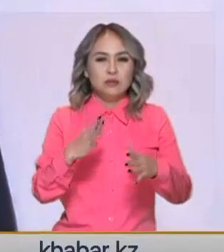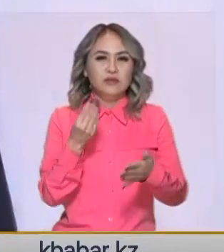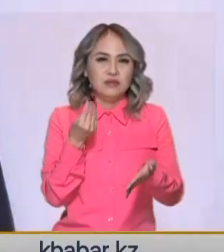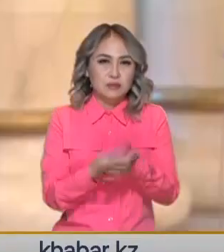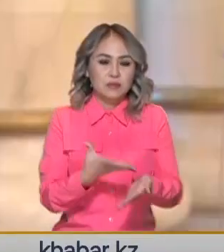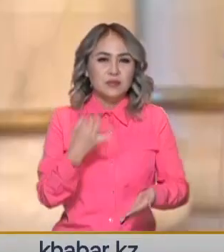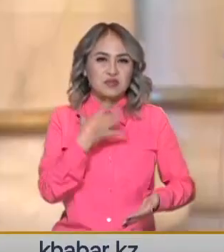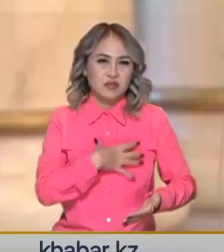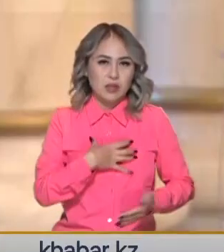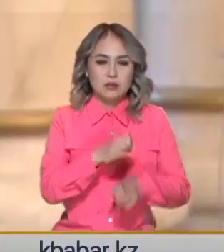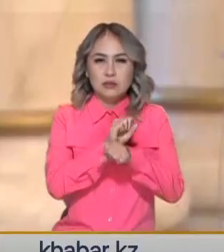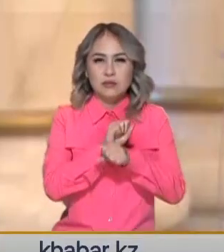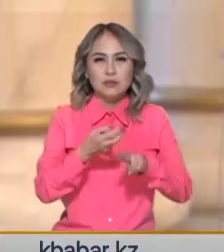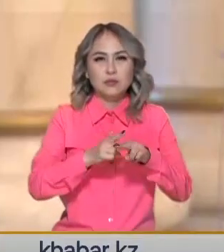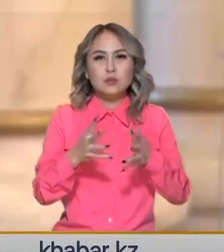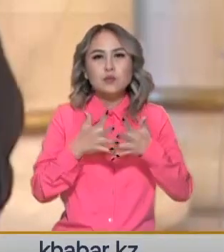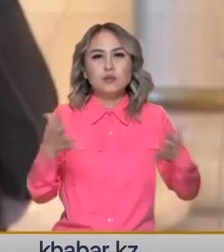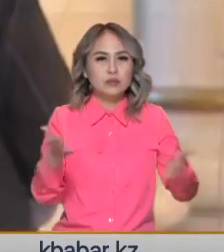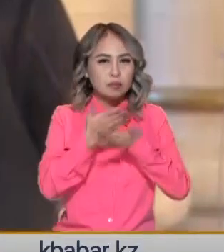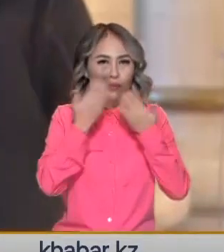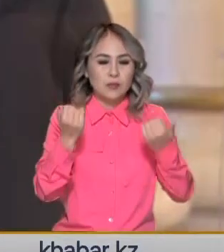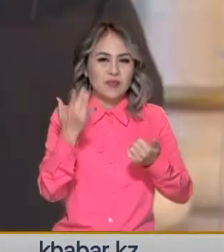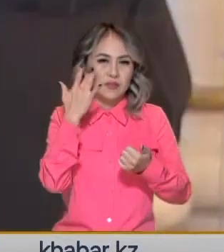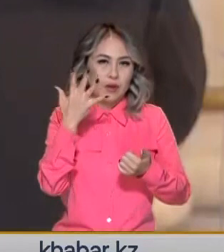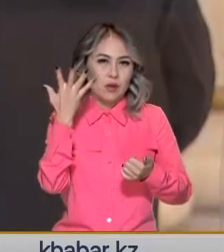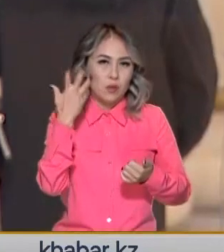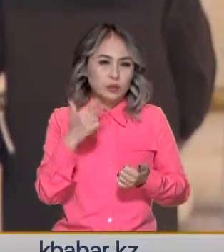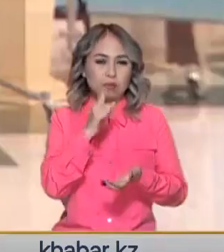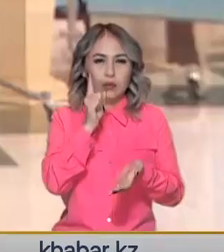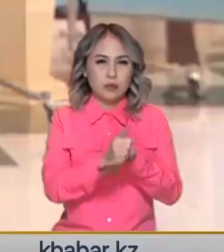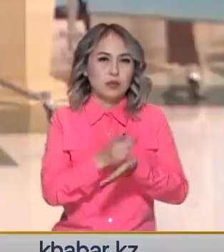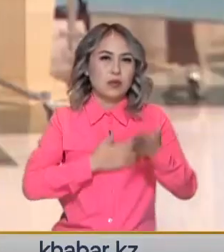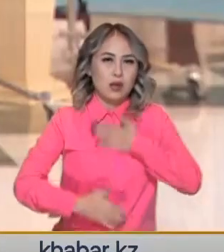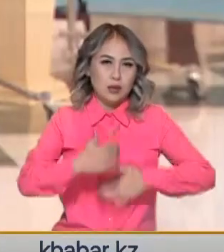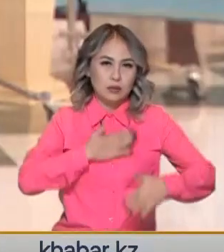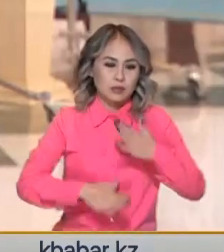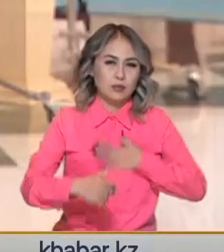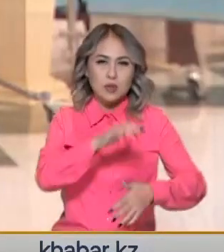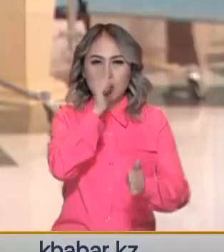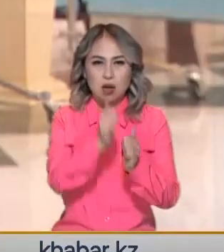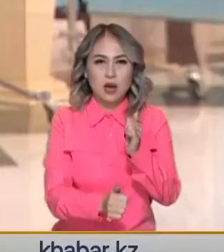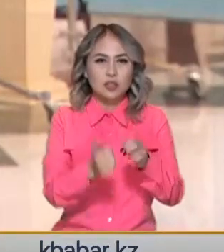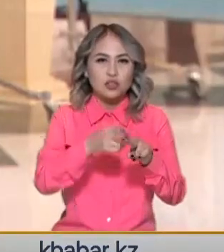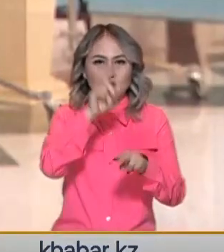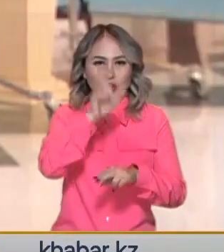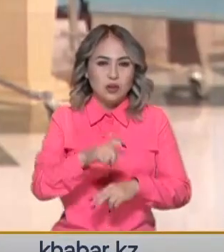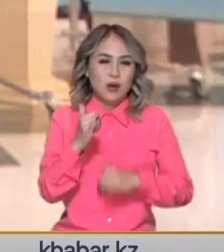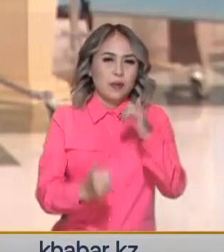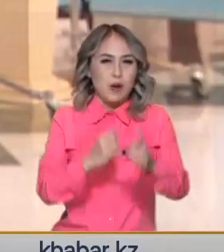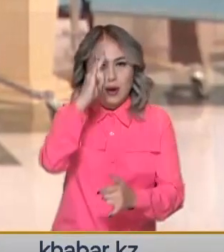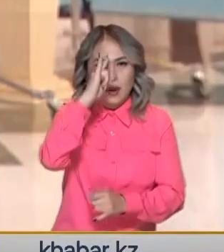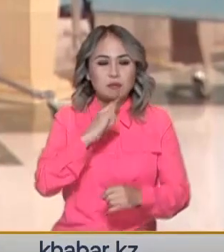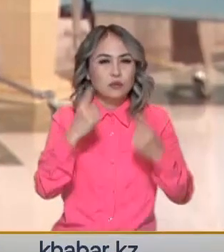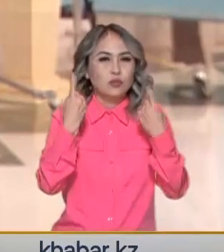қасиетті күн болмау керек. Сондай күні марқайып жатқанымызға да шүкір етіп тұрмын. Әрбір осы топырақты басып жүрген адамның Қазақстаннан